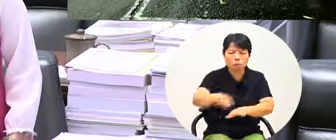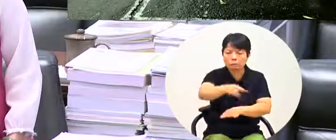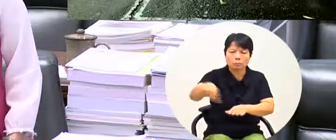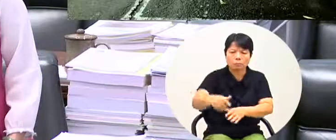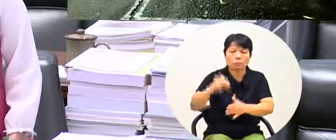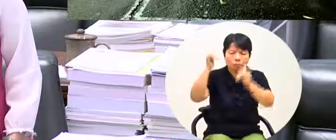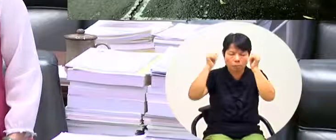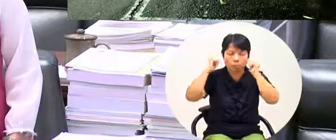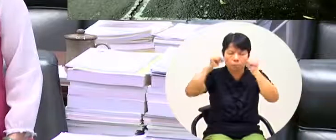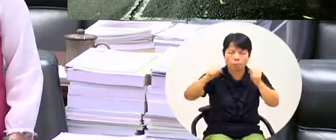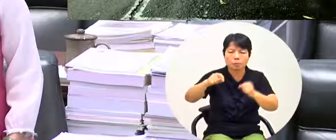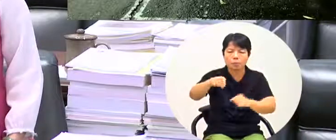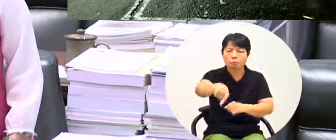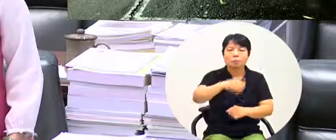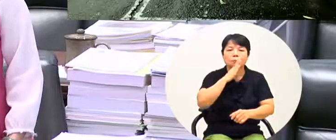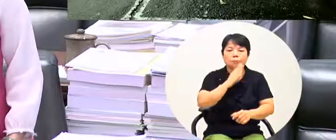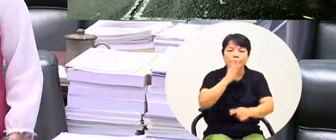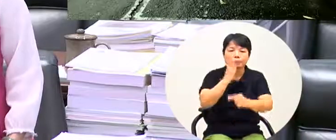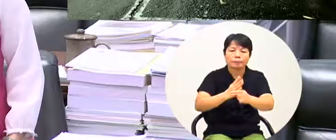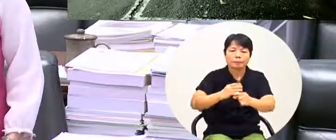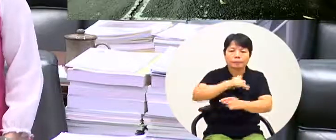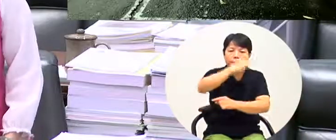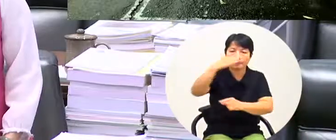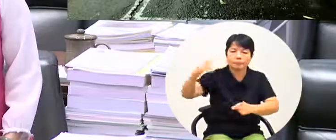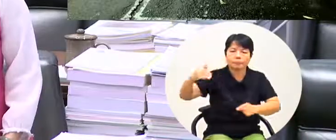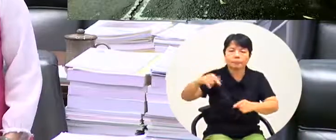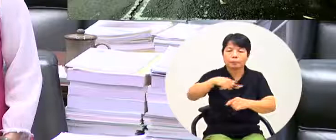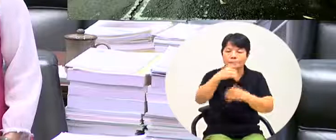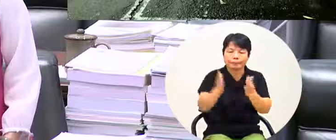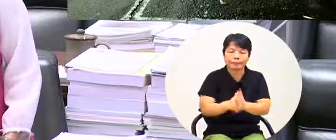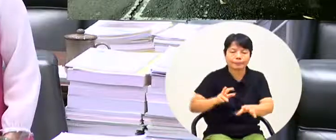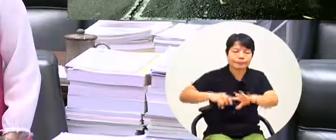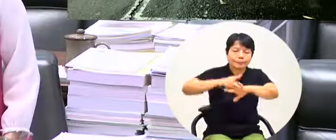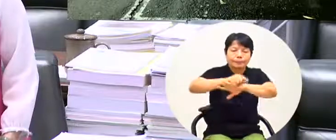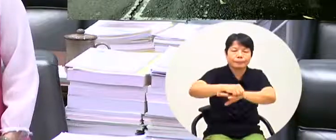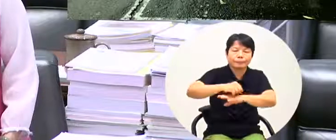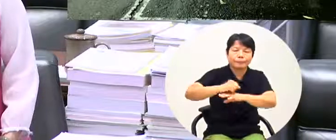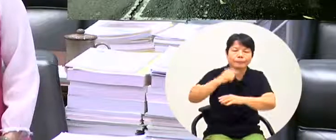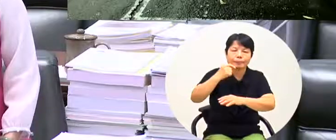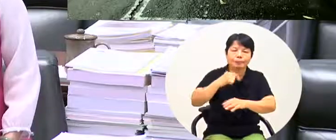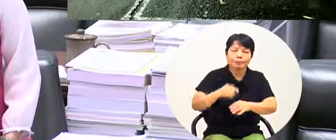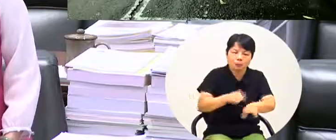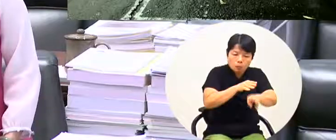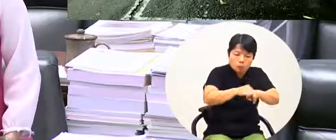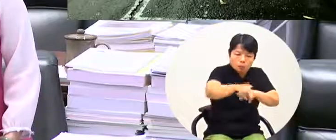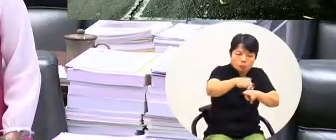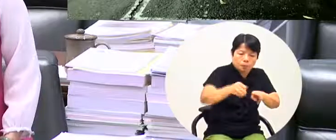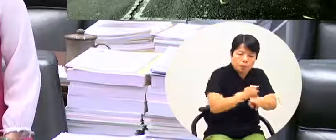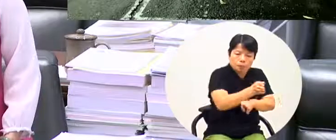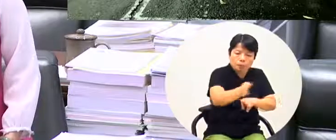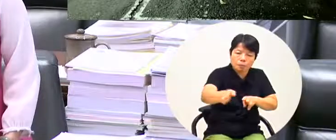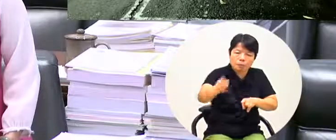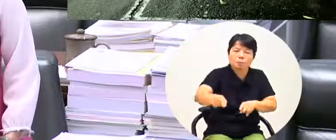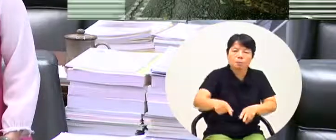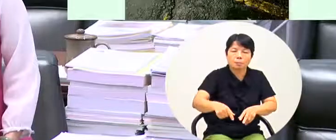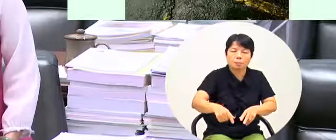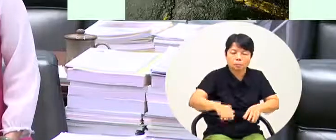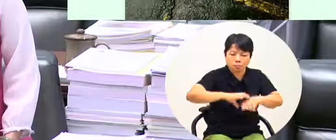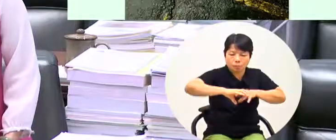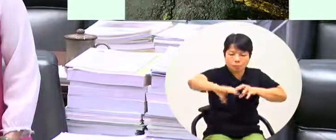这边上山爬山，然后刚好从高铁路弯过来的这个区块，整排路